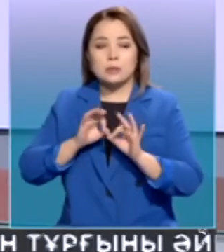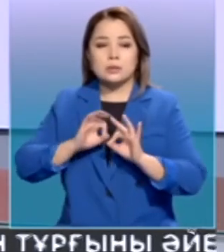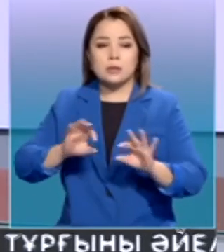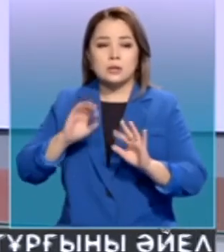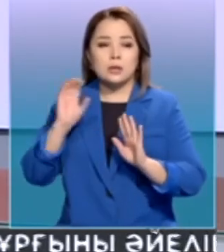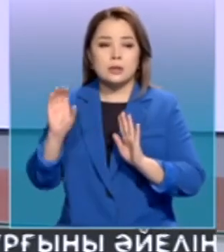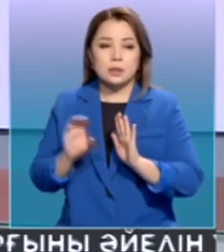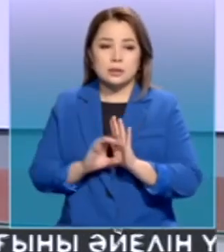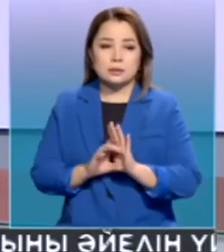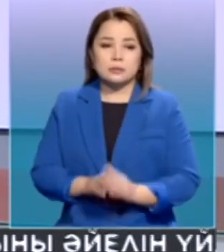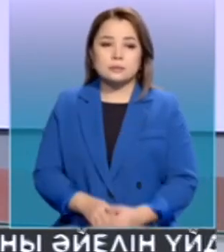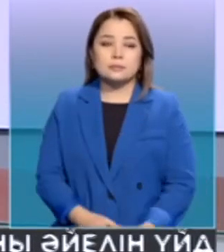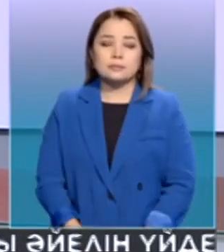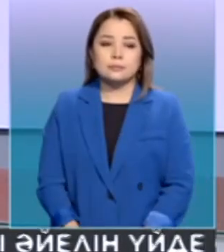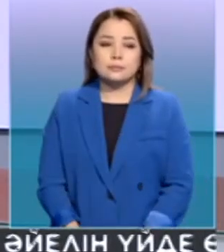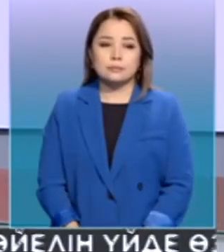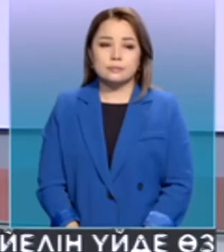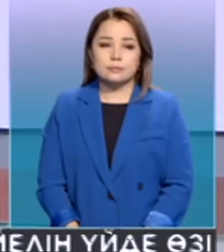Жандос Темірғали тарқатады.